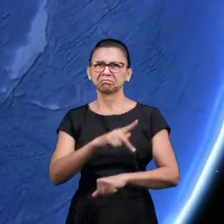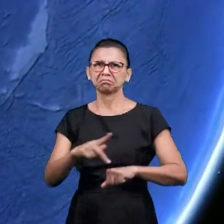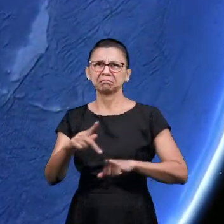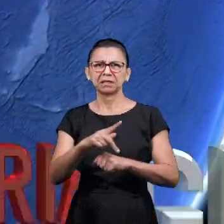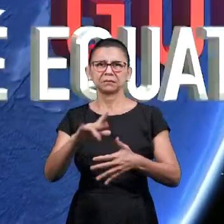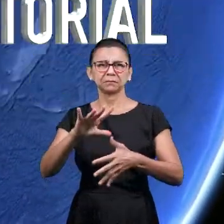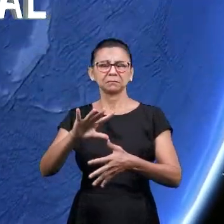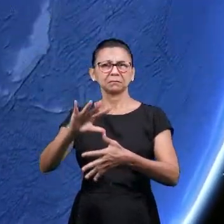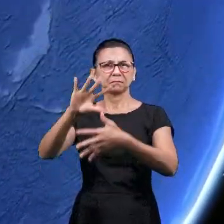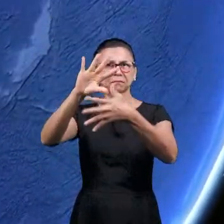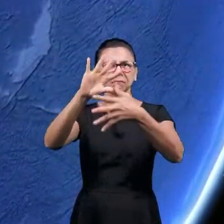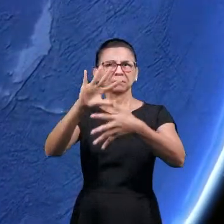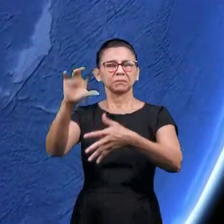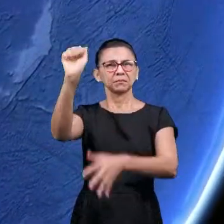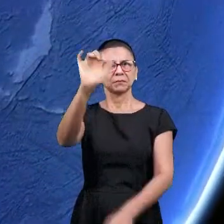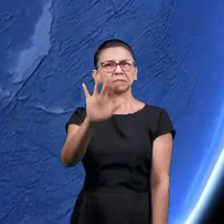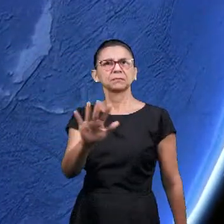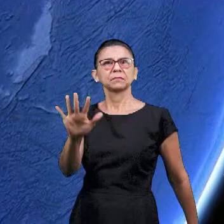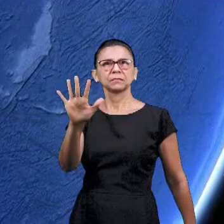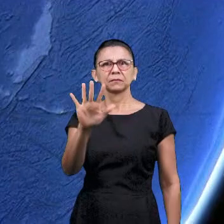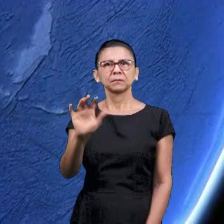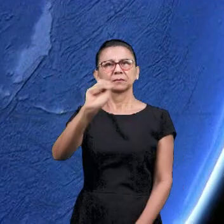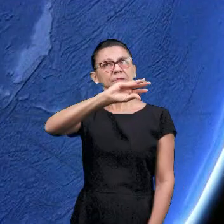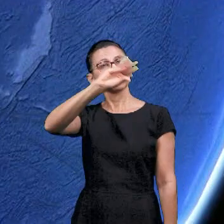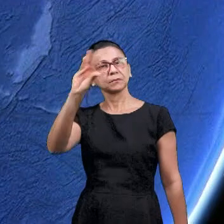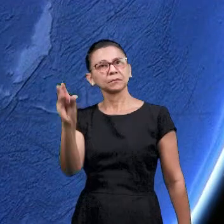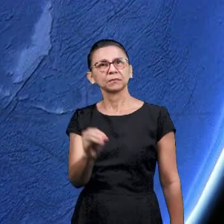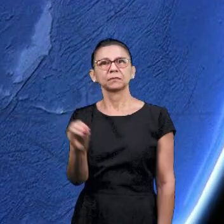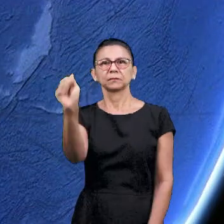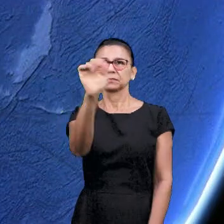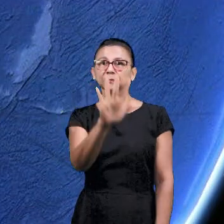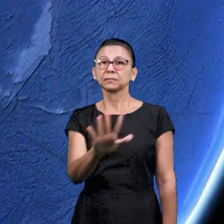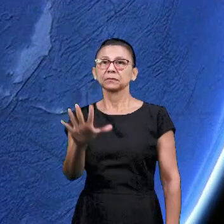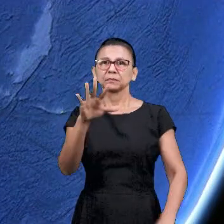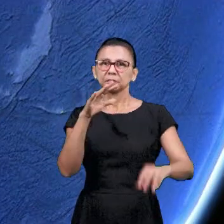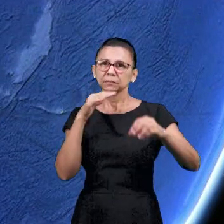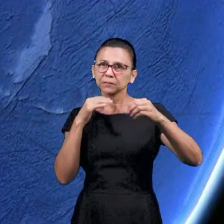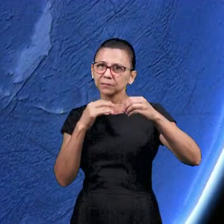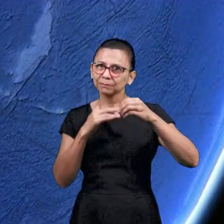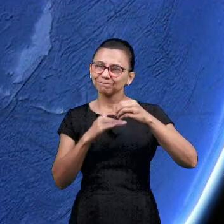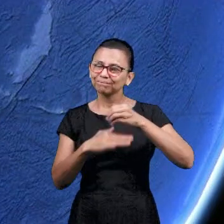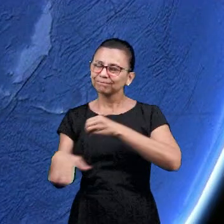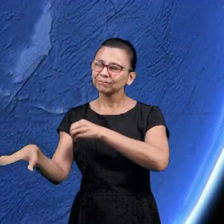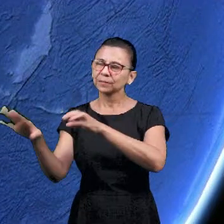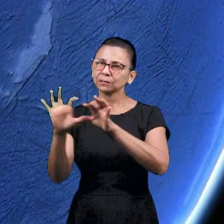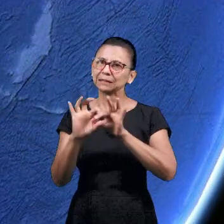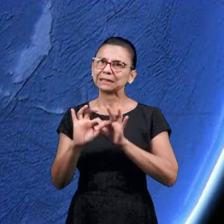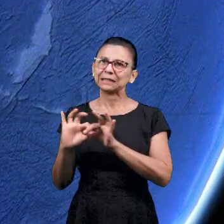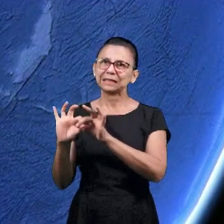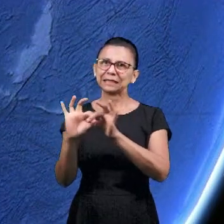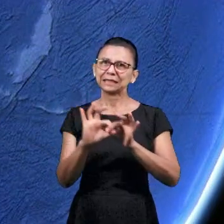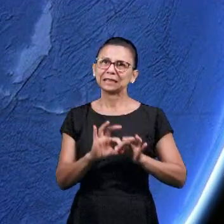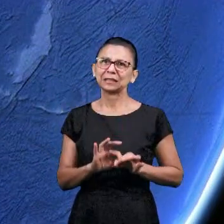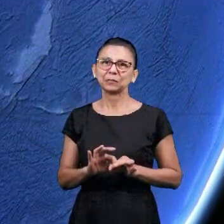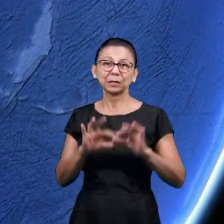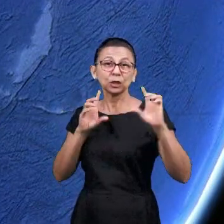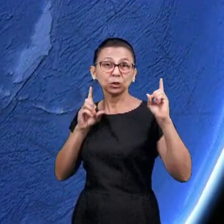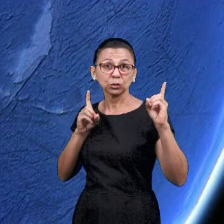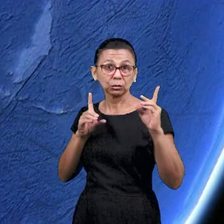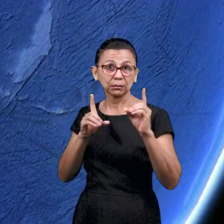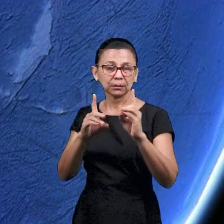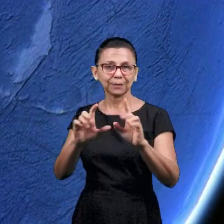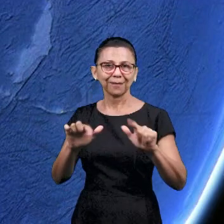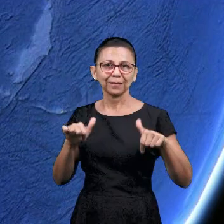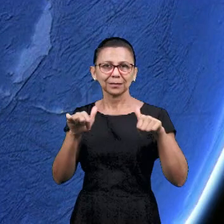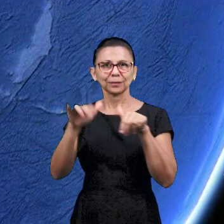trois Amériques, Europe, Afrique, Asie et Océanie, connectées par la même doctrine, par la direction